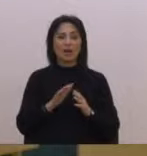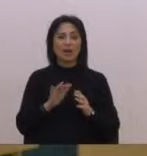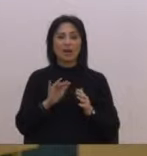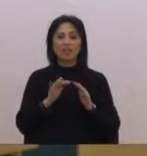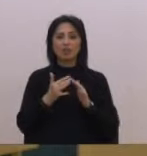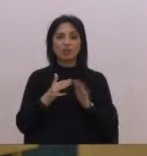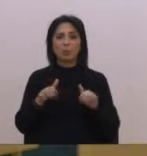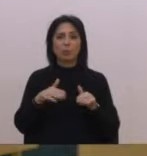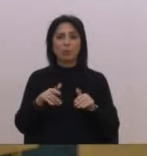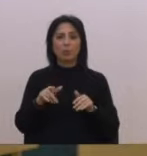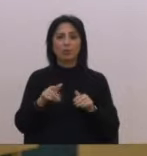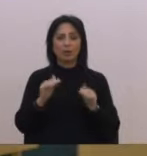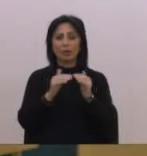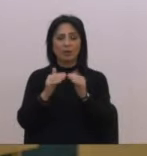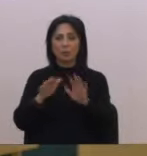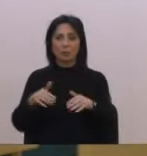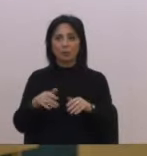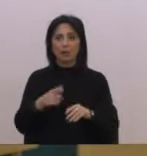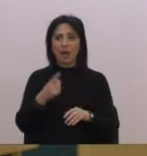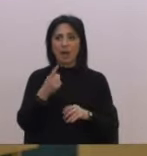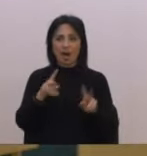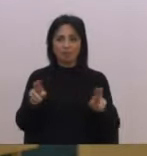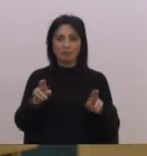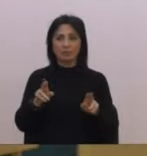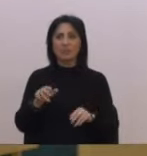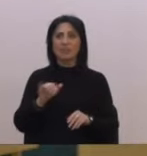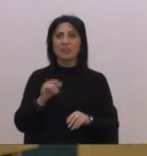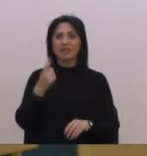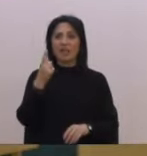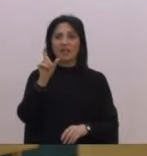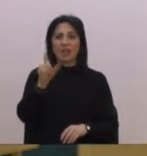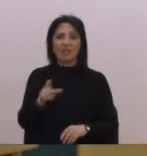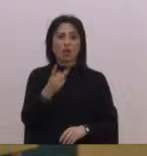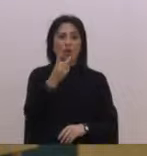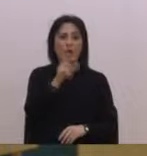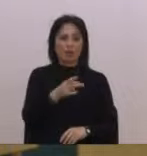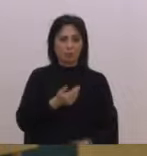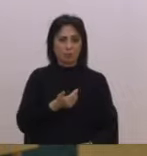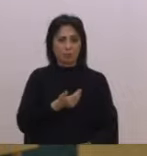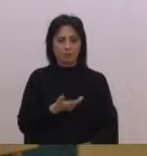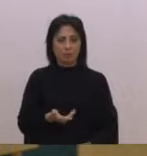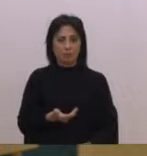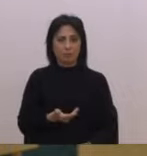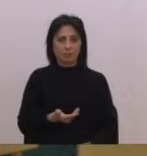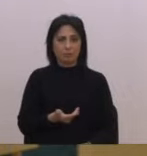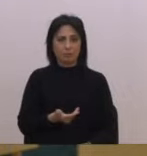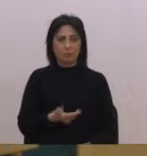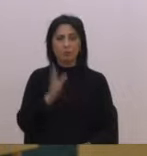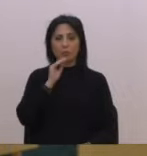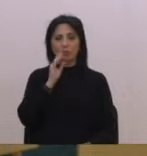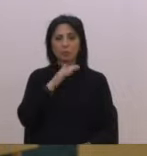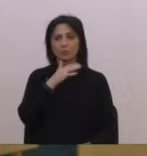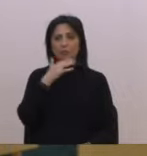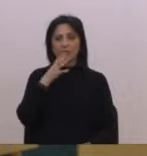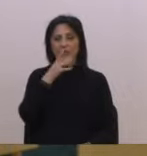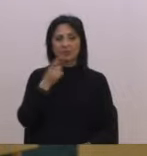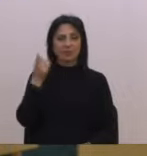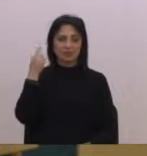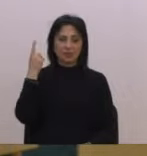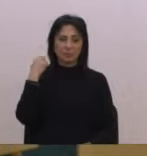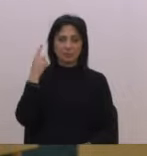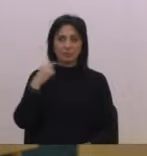ნასოფლარია და ნასახლარია. Და ერთი მაგდენია კიდევ, სადაც ერთი კაცი და ორი კაცი ცხოვრობს. Როდესაც მრავალი წლის წინ